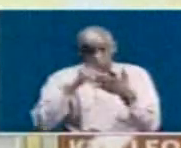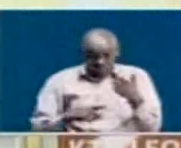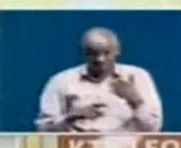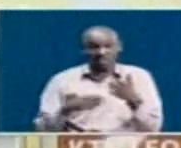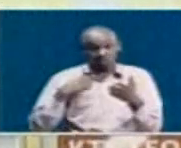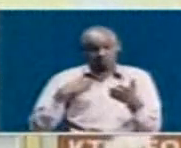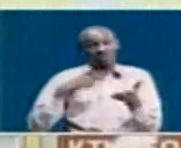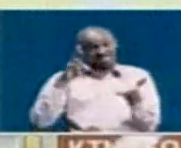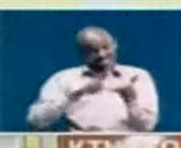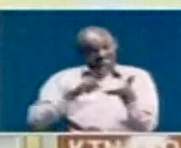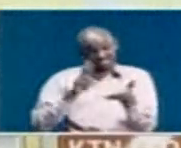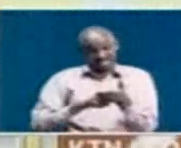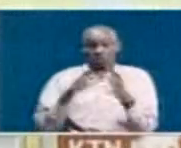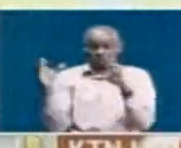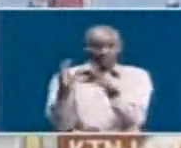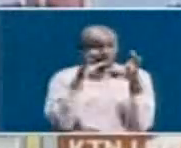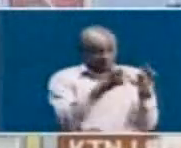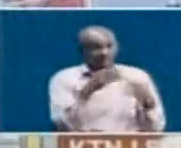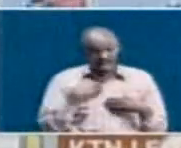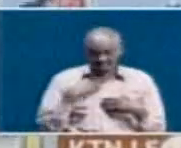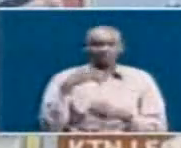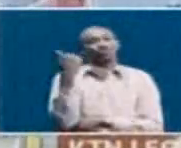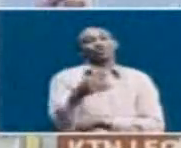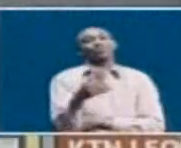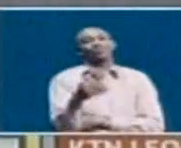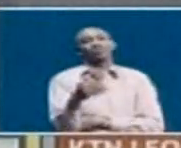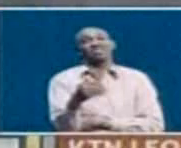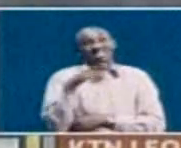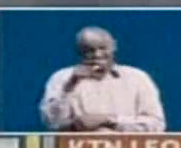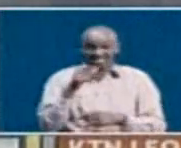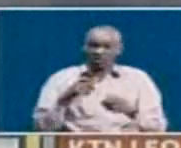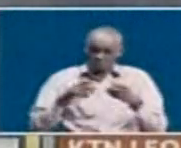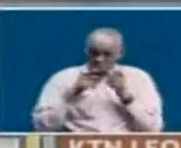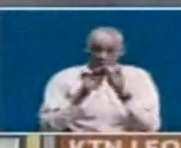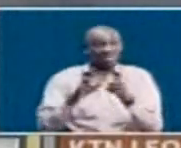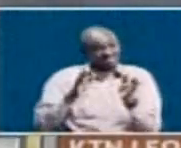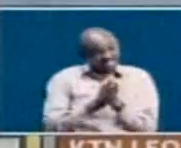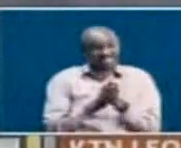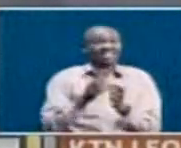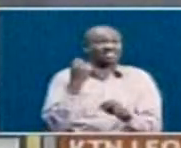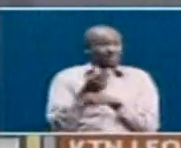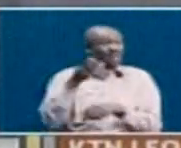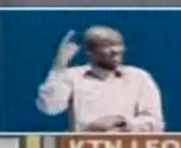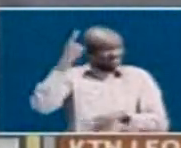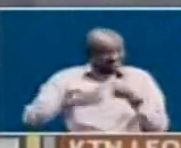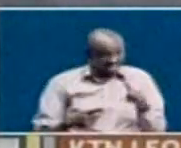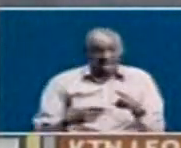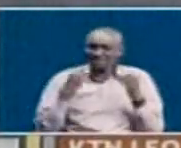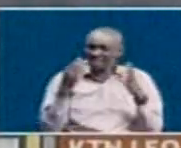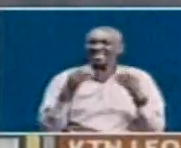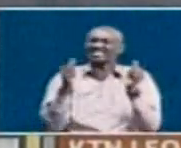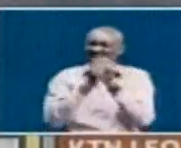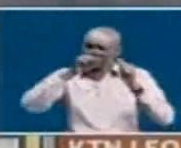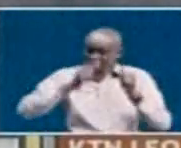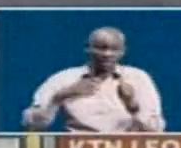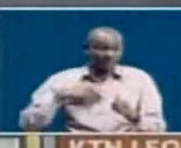la kuwasajili wafuasi katika makundi yanayotekeleza mauaji. Vita hivyo vilivyozuka Disemba mwaka jana vimesababisha zaidi ya watu